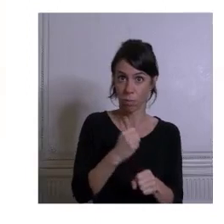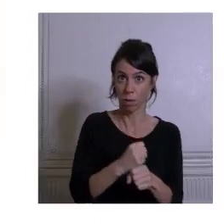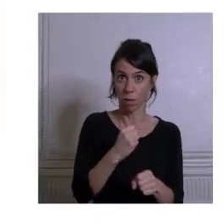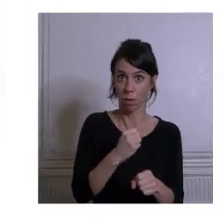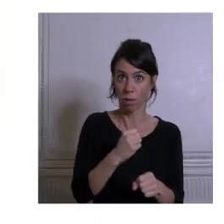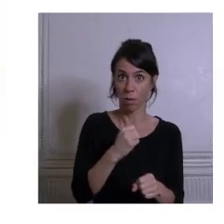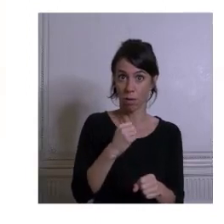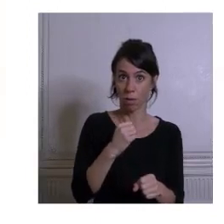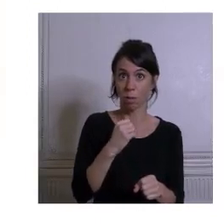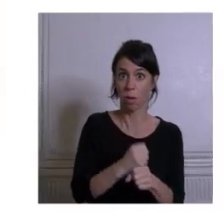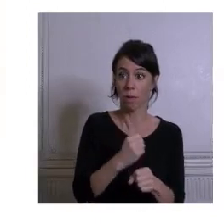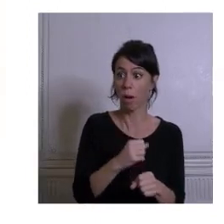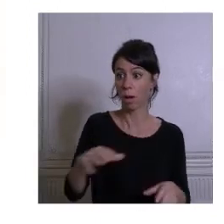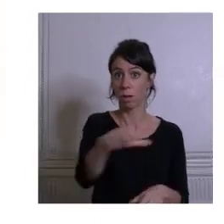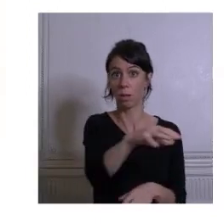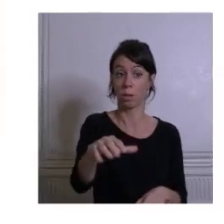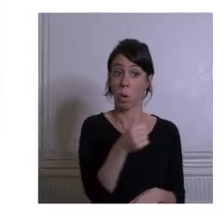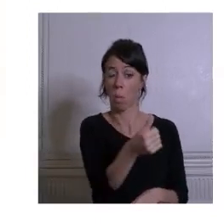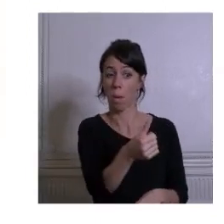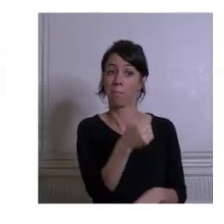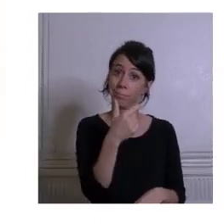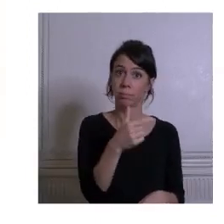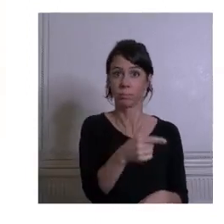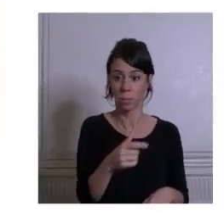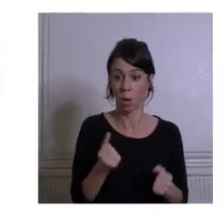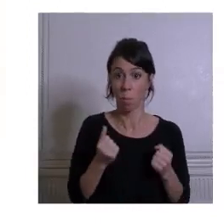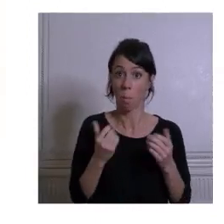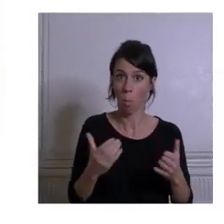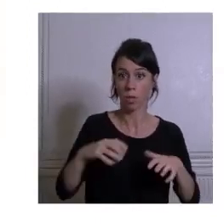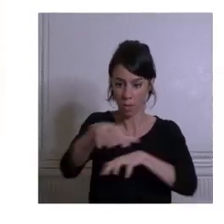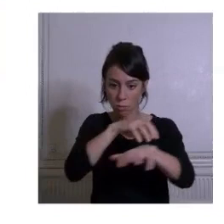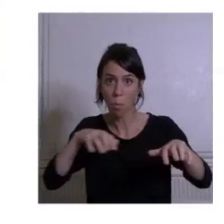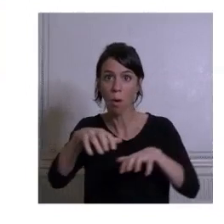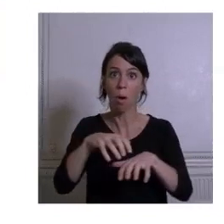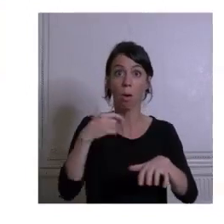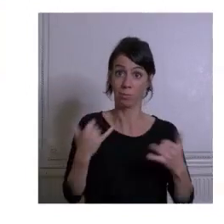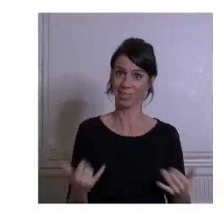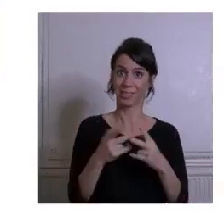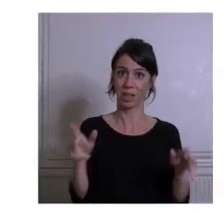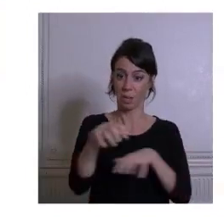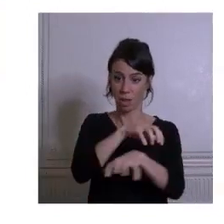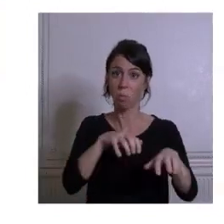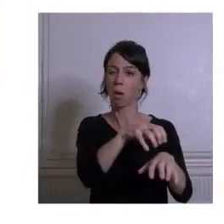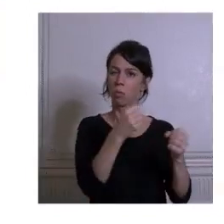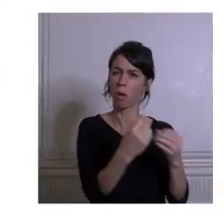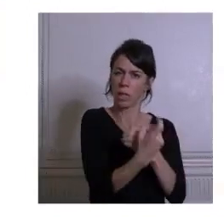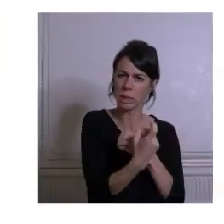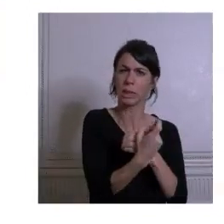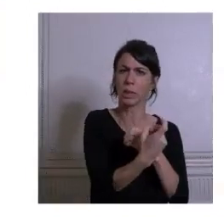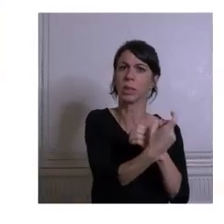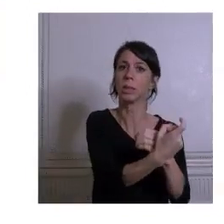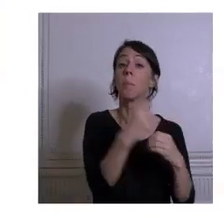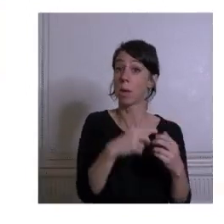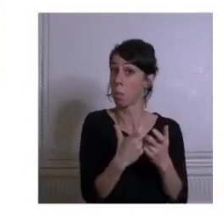en place d'un programme de mobilité vélo avec les associations Cycle et Manivelle et